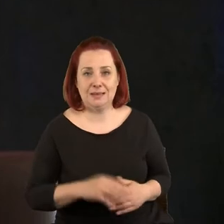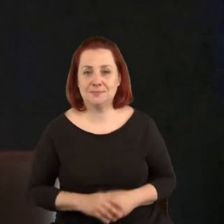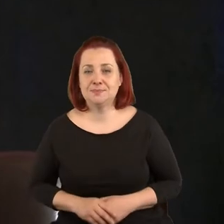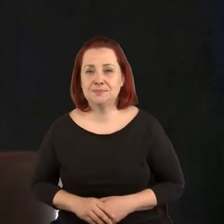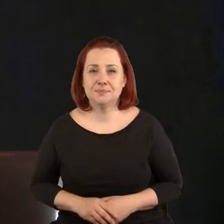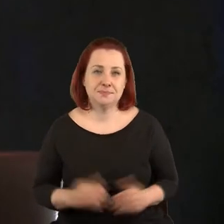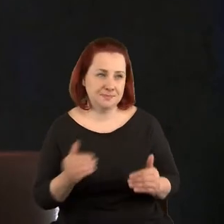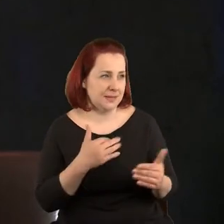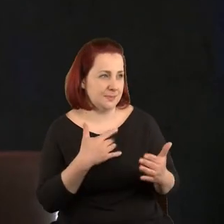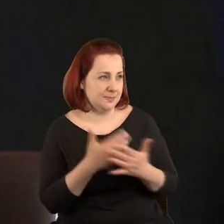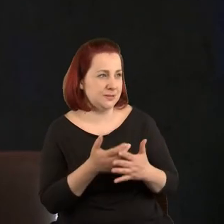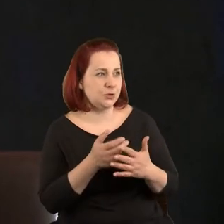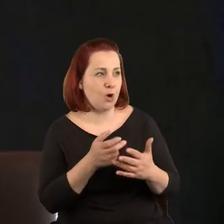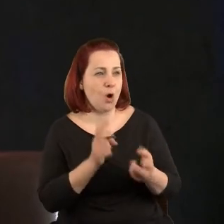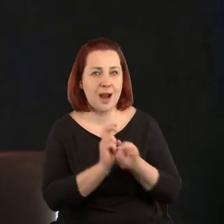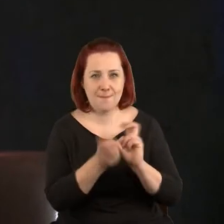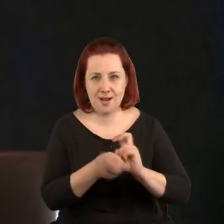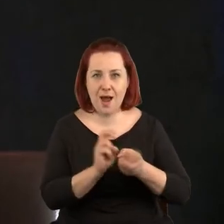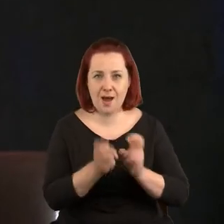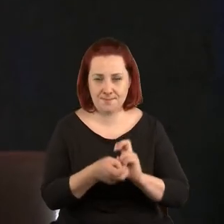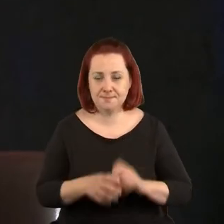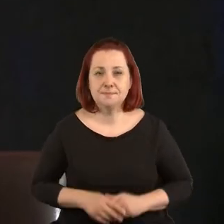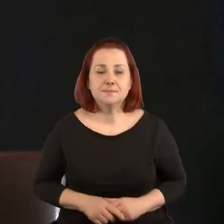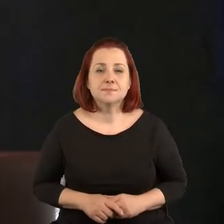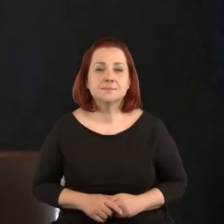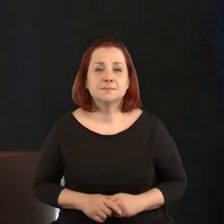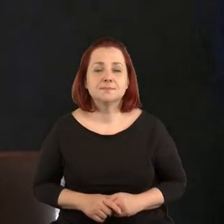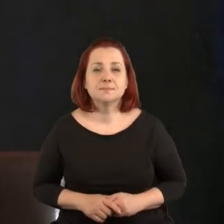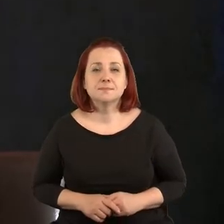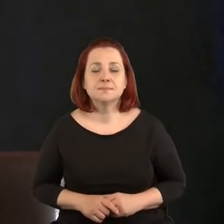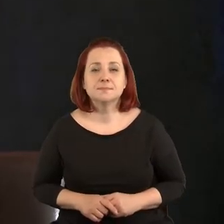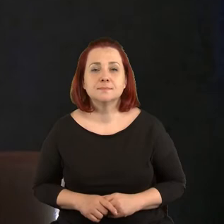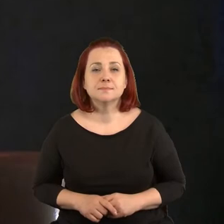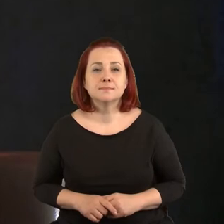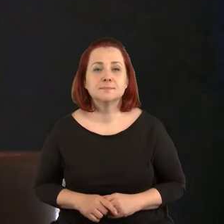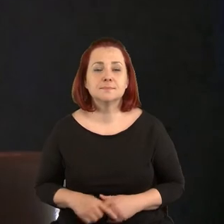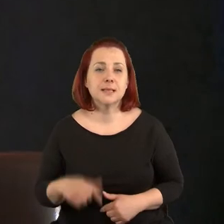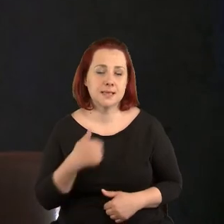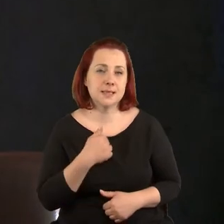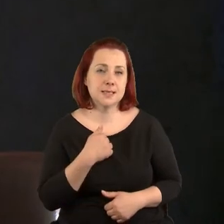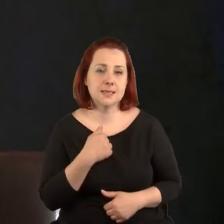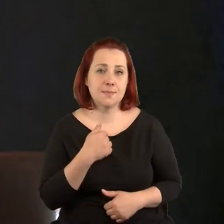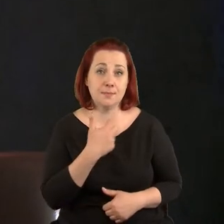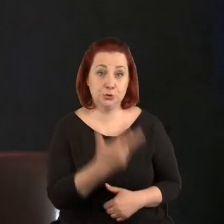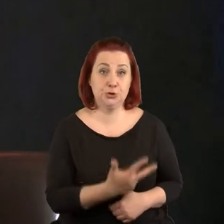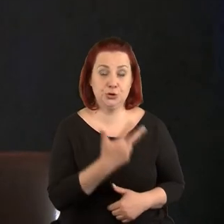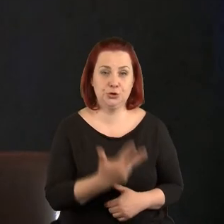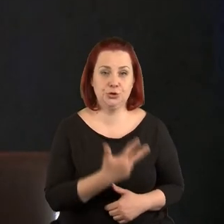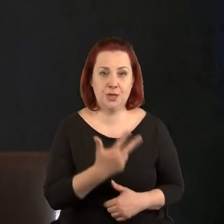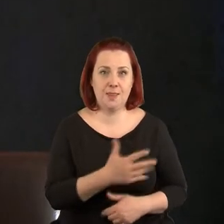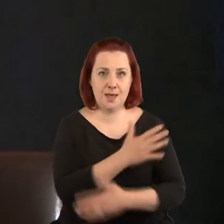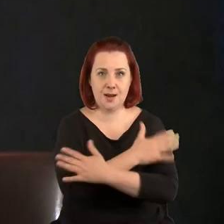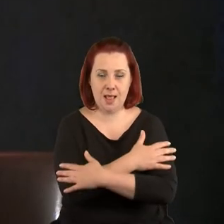nie. Kawałek Rabki w każdym razie, Zdrój. I finalnie ja jako 3-letnie dziecko straciłam